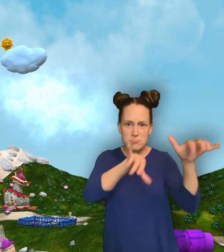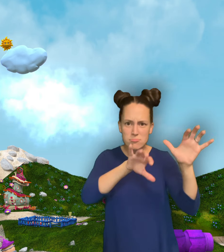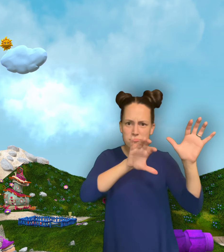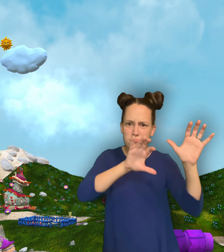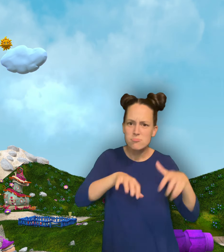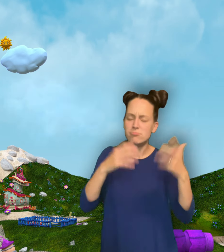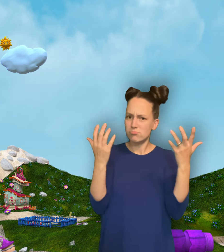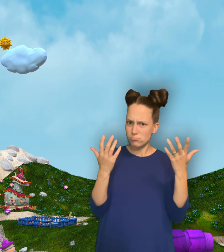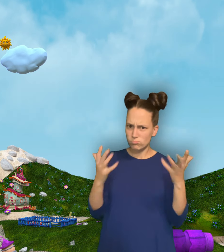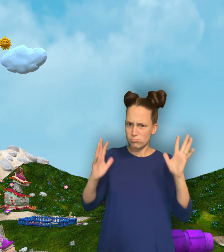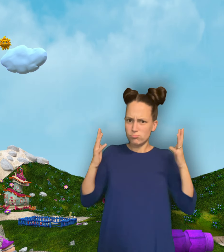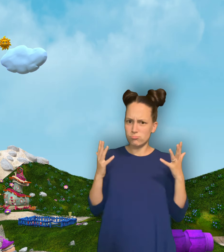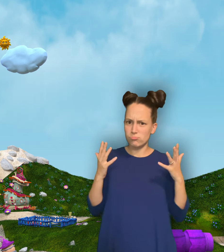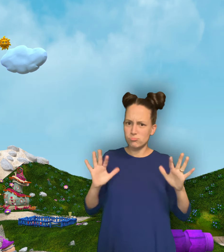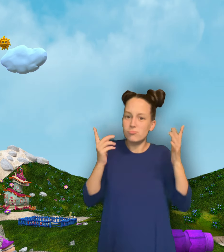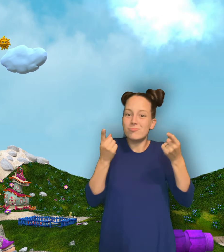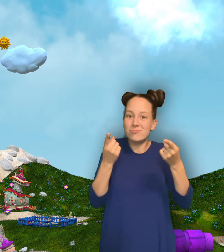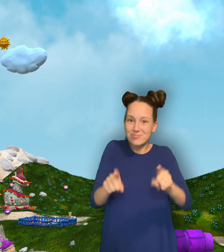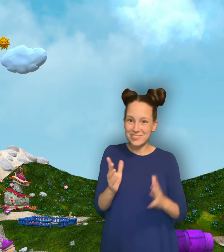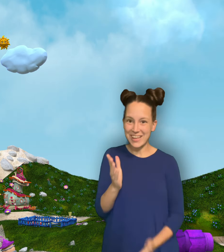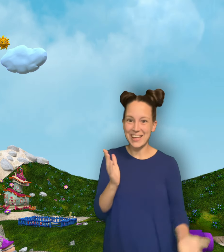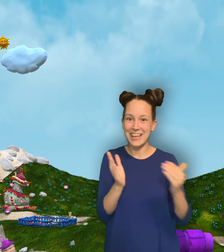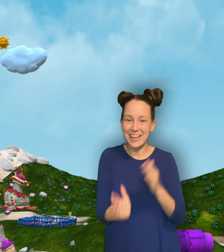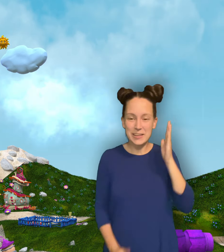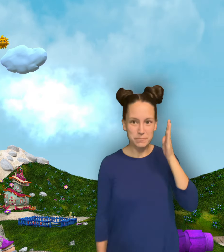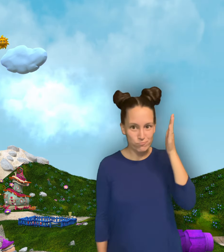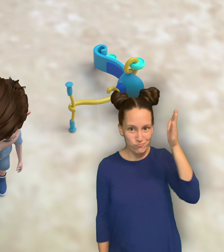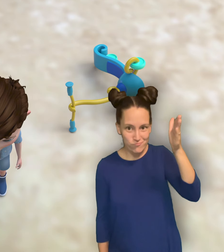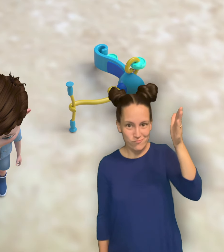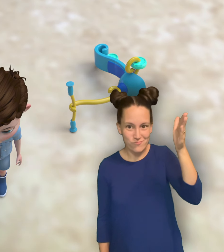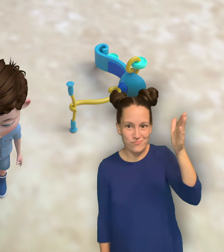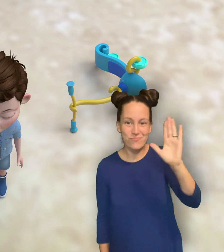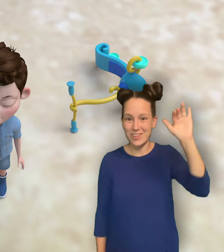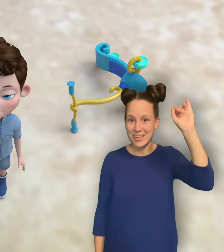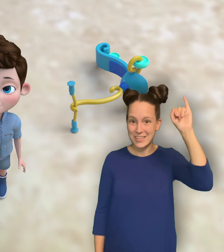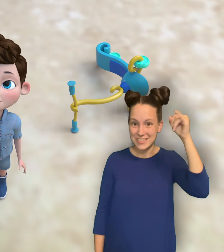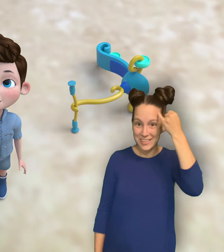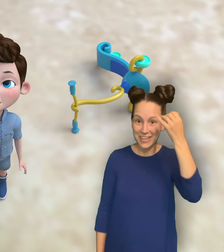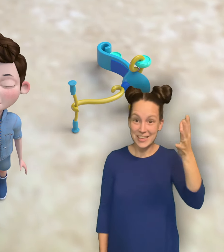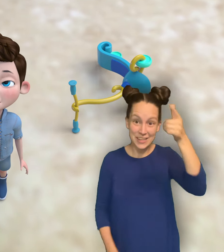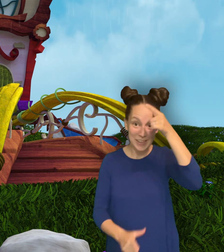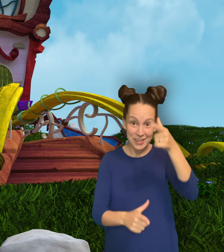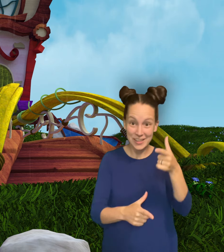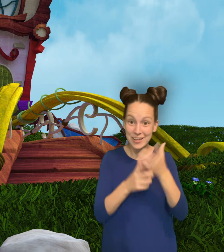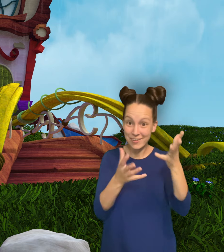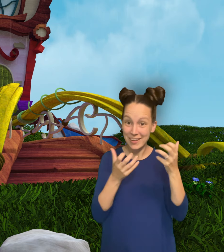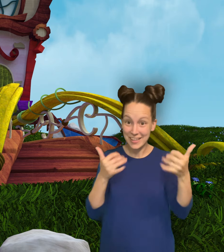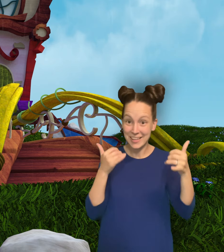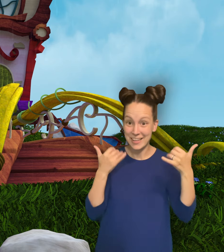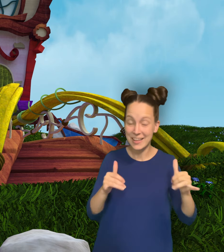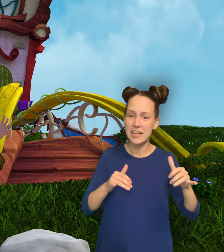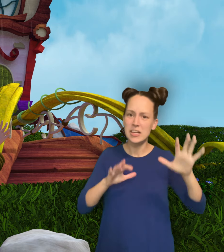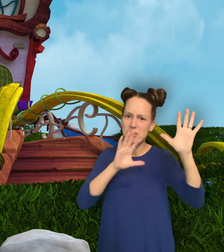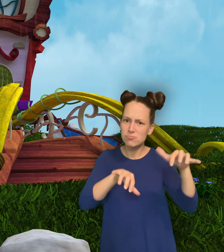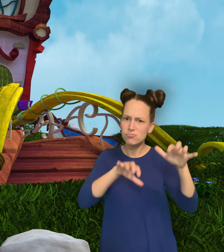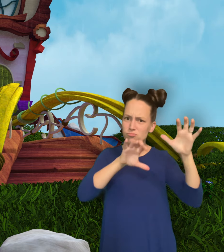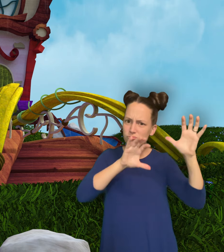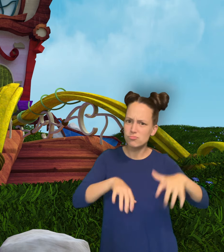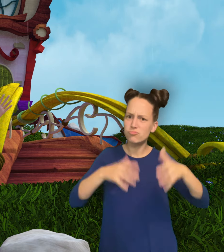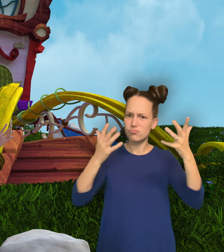雨ああけ出直しておいでお兄ちゃん遊びたい